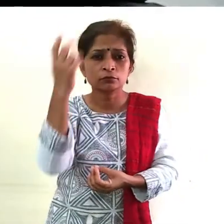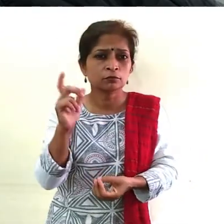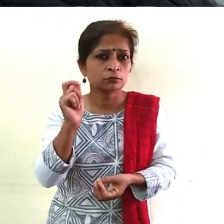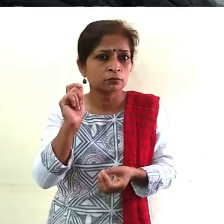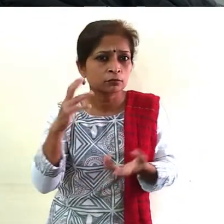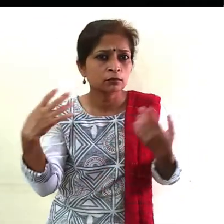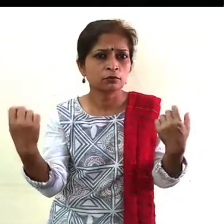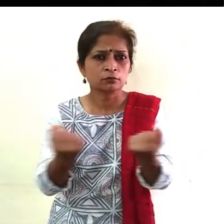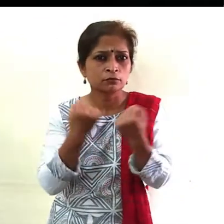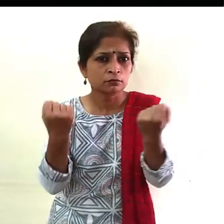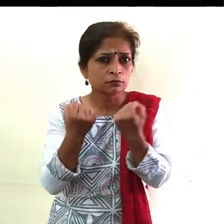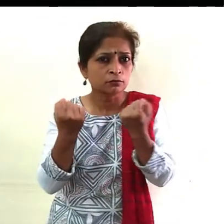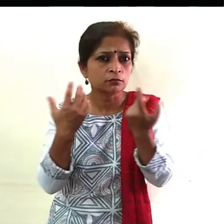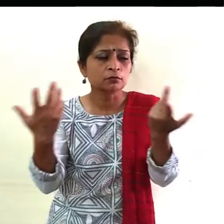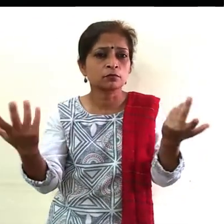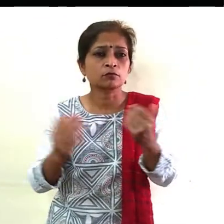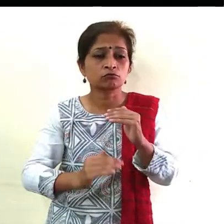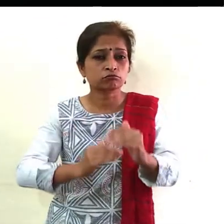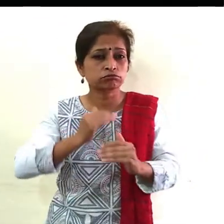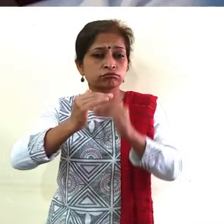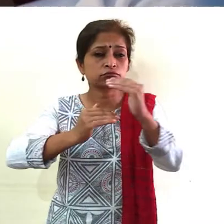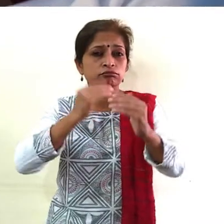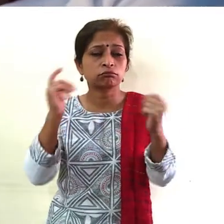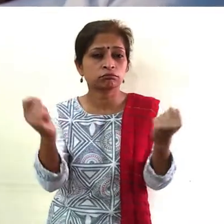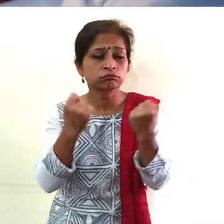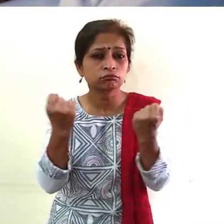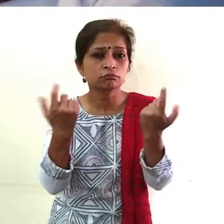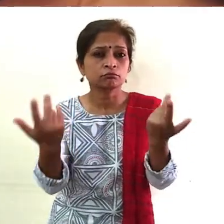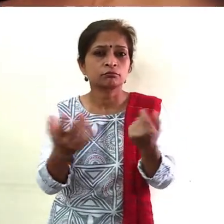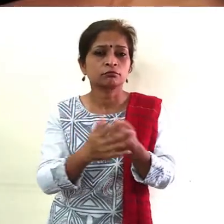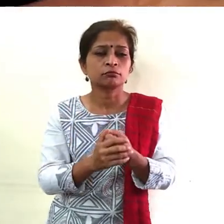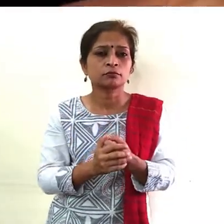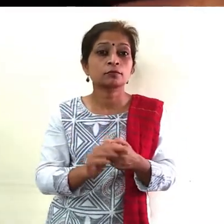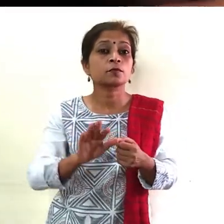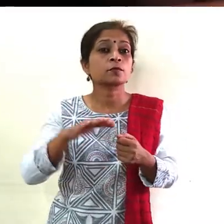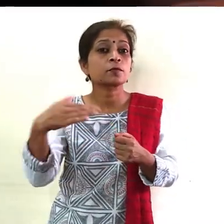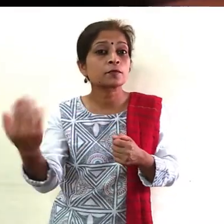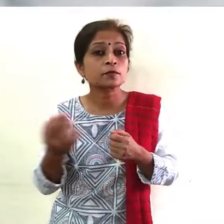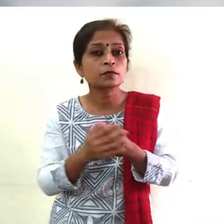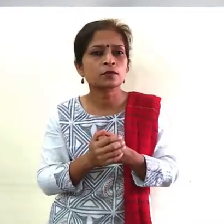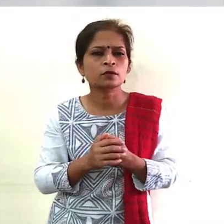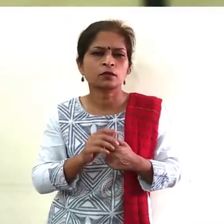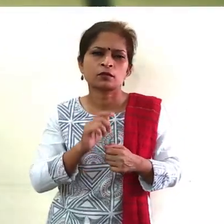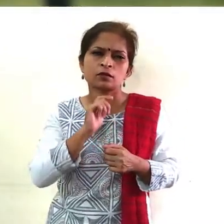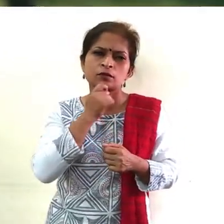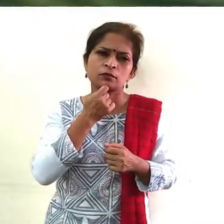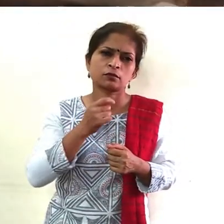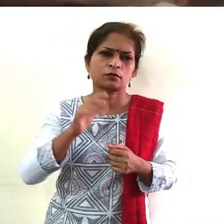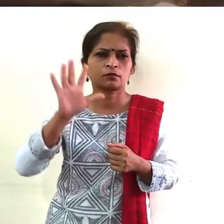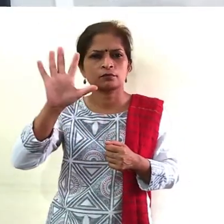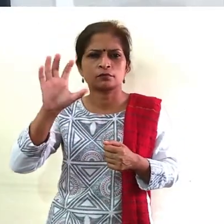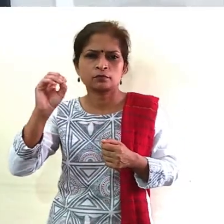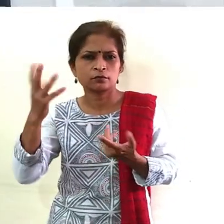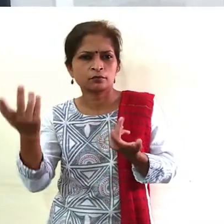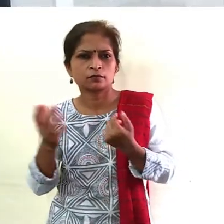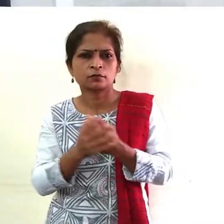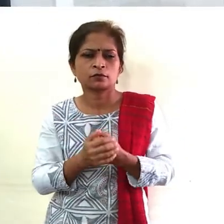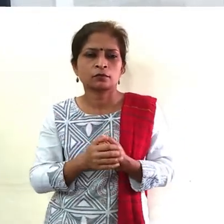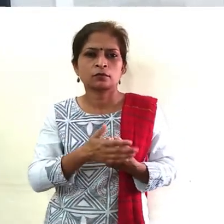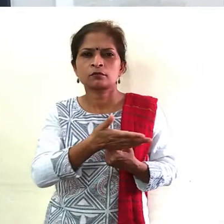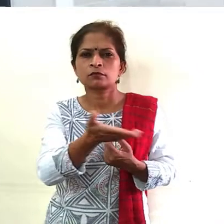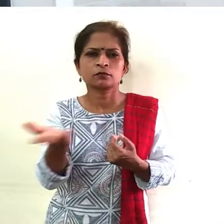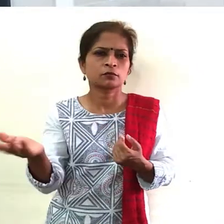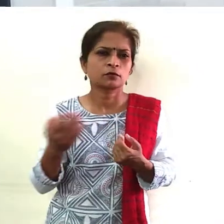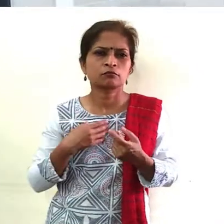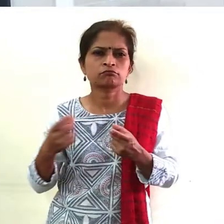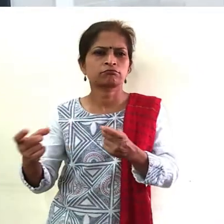खूब काम काज बढ़ जाता है हमारा। फिर जैसे जैसे एक उम्र 50 के लगभग की हमारी आने लगती है,